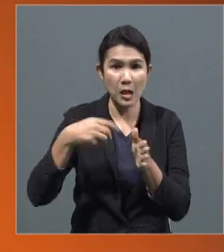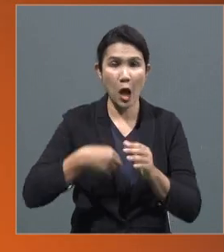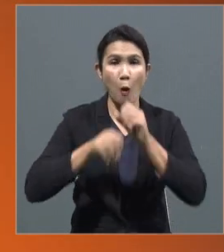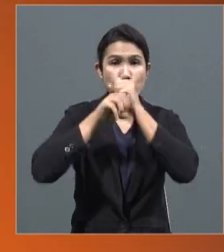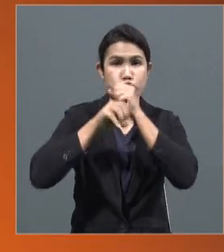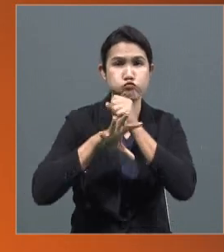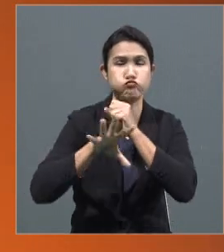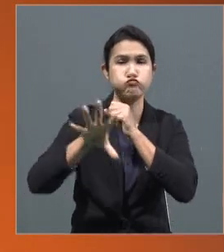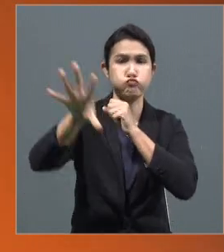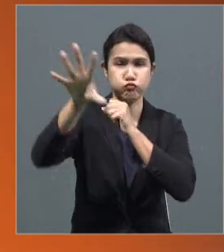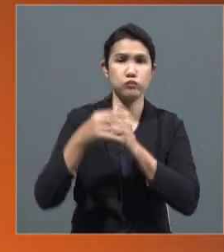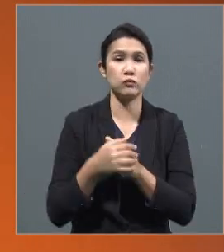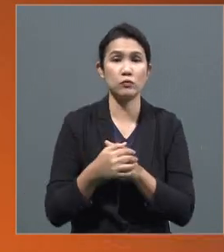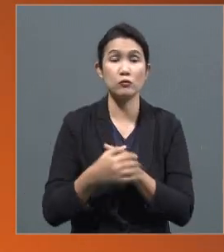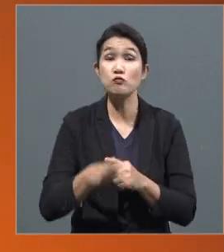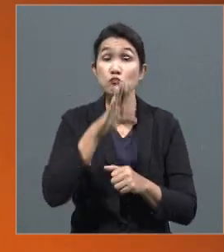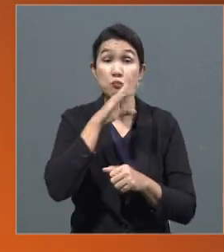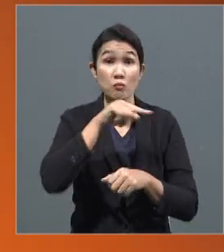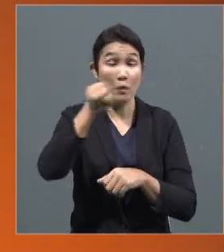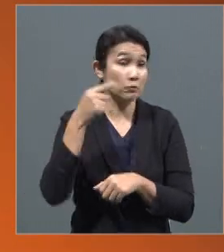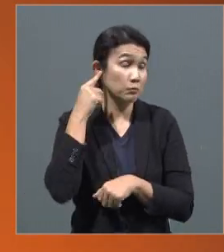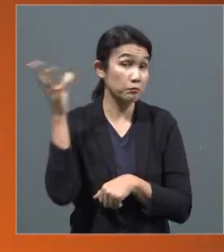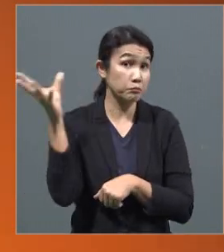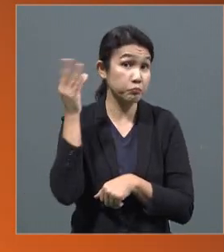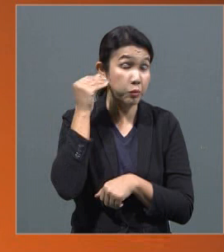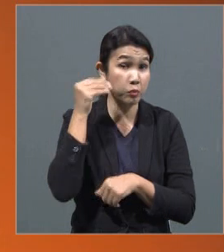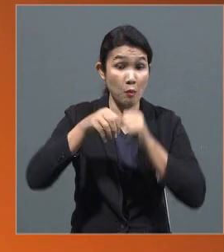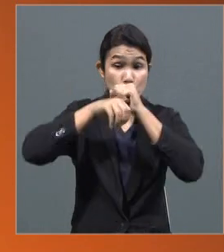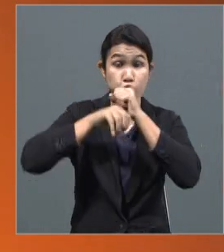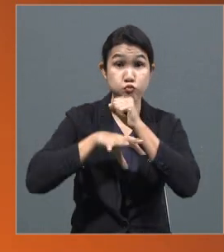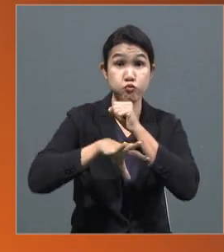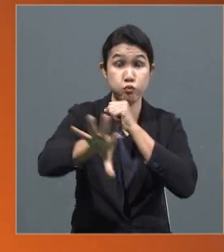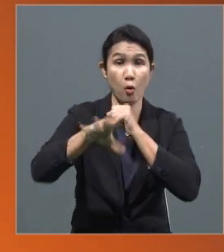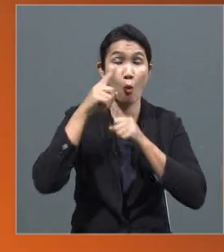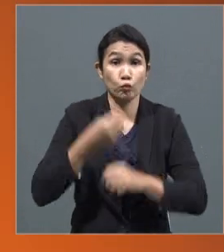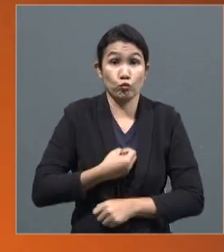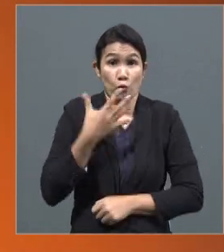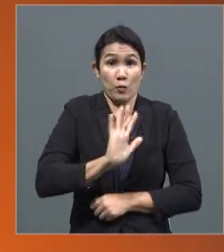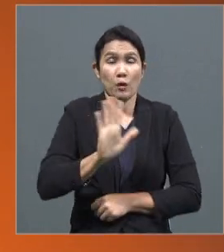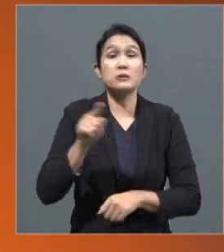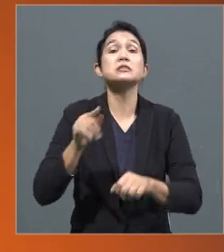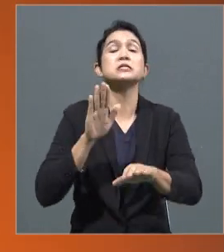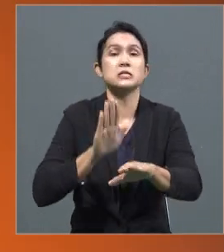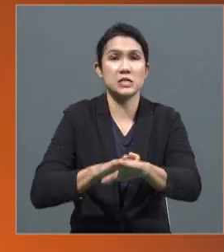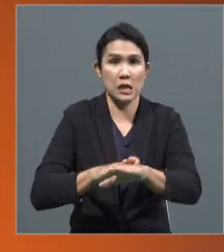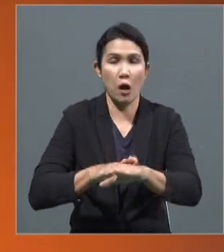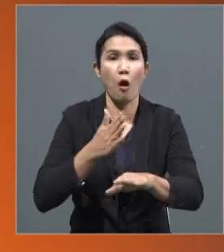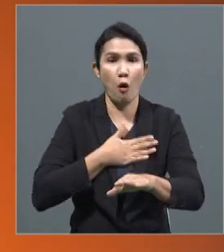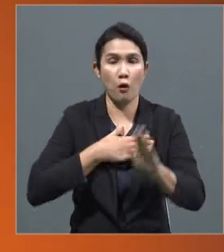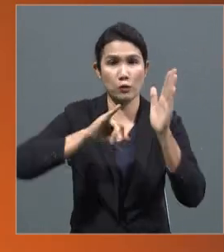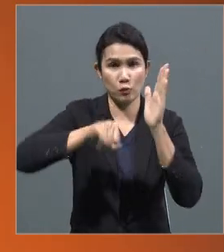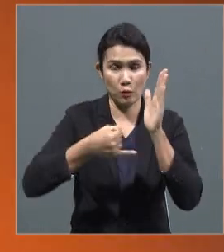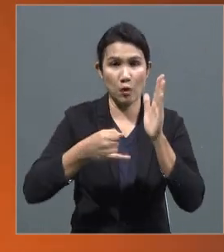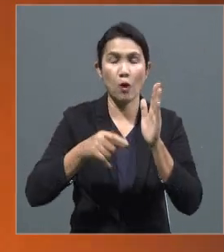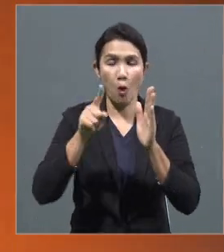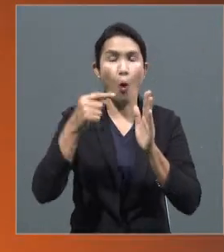ยเพราะนั้นถ้าเดี๋ยวท่านได้ยินเสียงอุดเตือนภัยท่านไม่ต้องตกใจนะครับอันนั้นคือเสียงอุดเตือนของจังหวัดท่